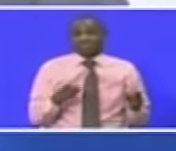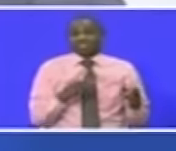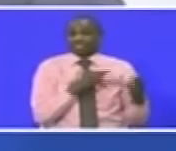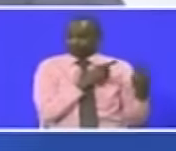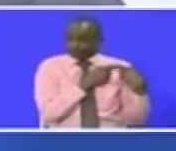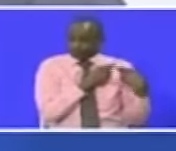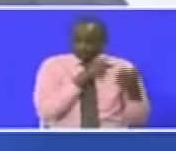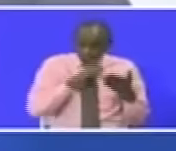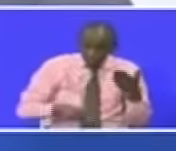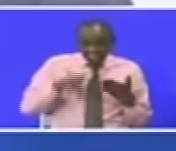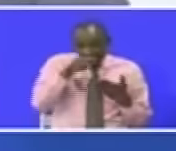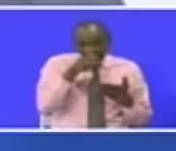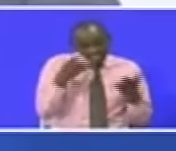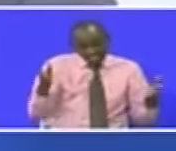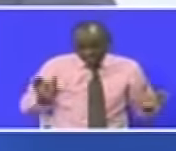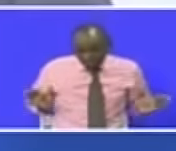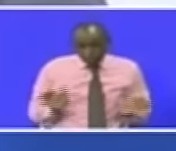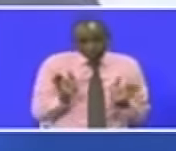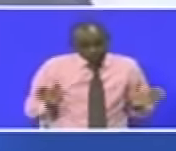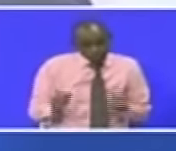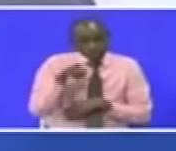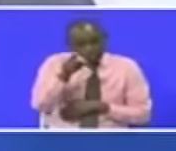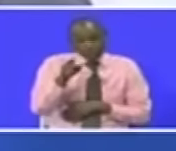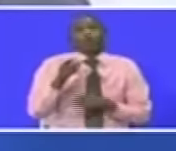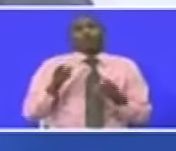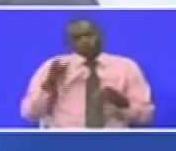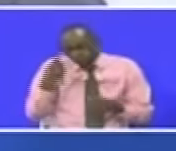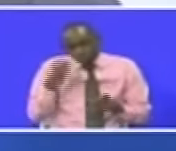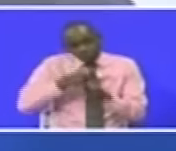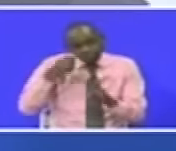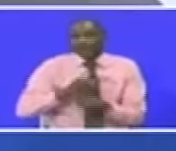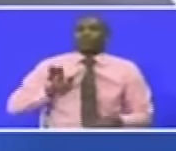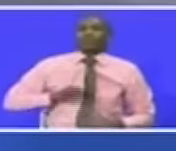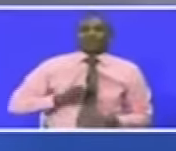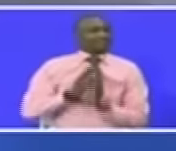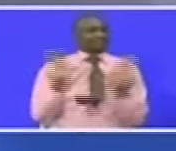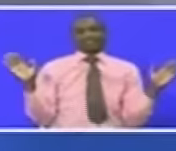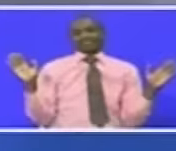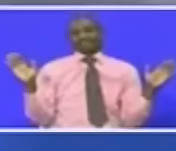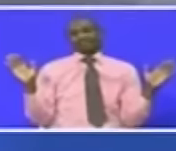kuwa na mambo haya na kusukuma na mama.